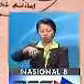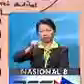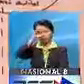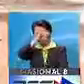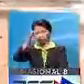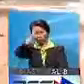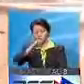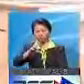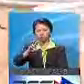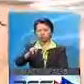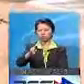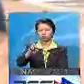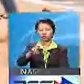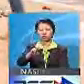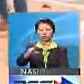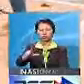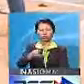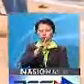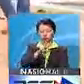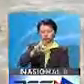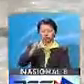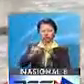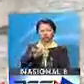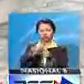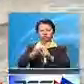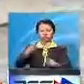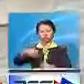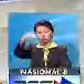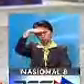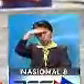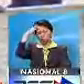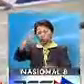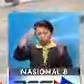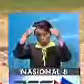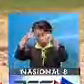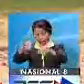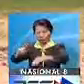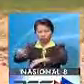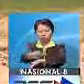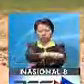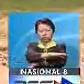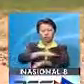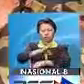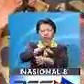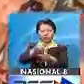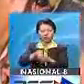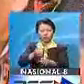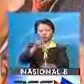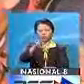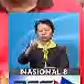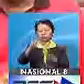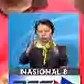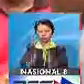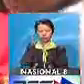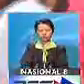danyat n tahuni joh kawasan Tanjung Pantai Pasir Panjang melibatkan lebih 30